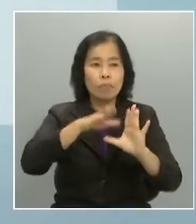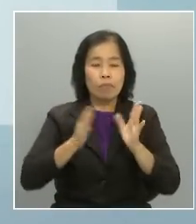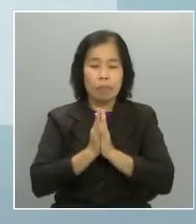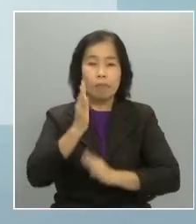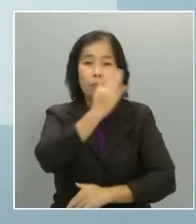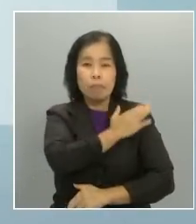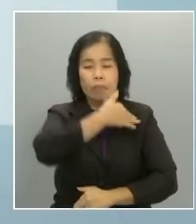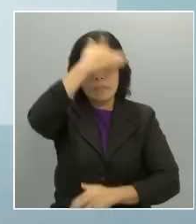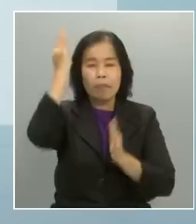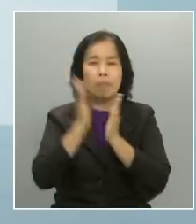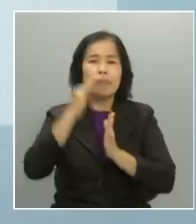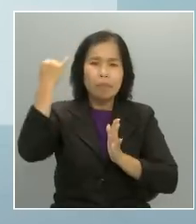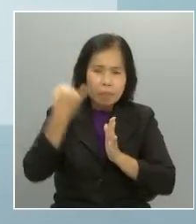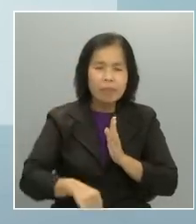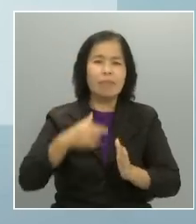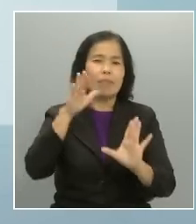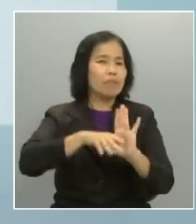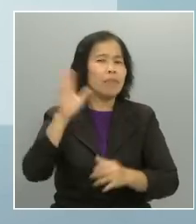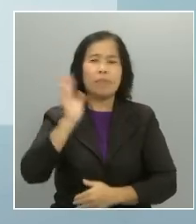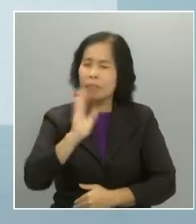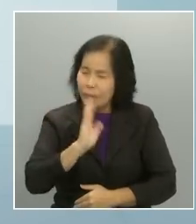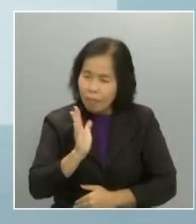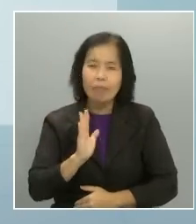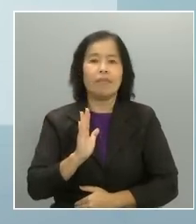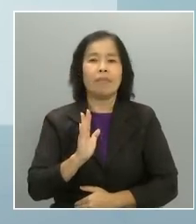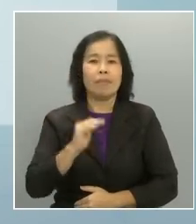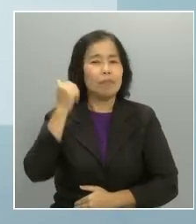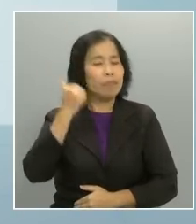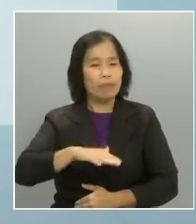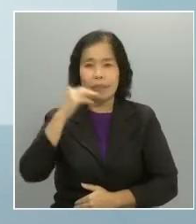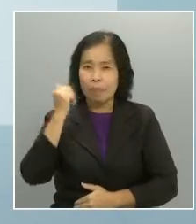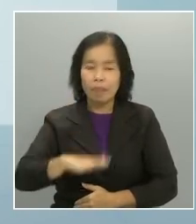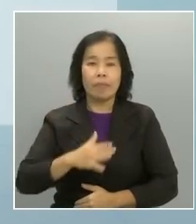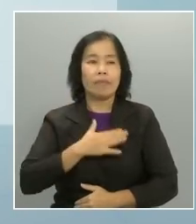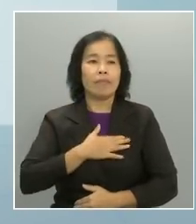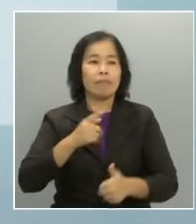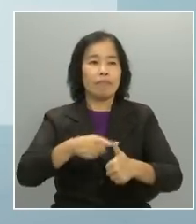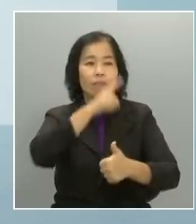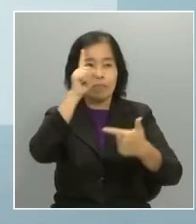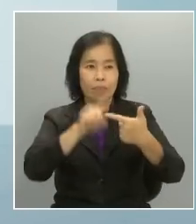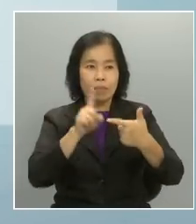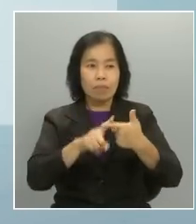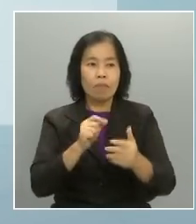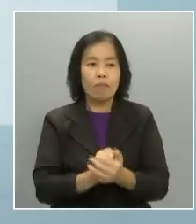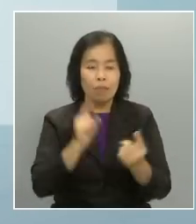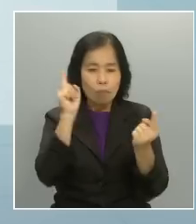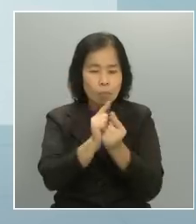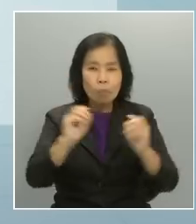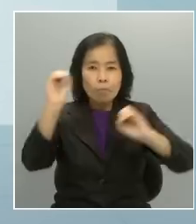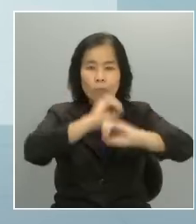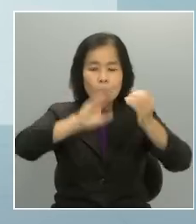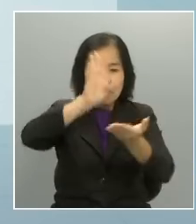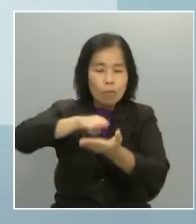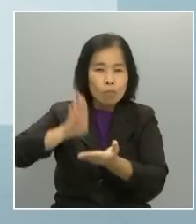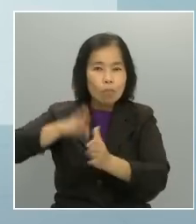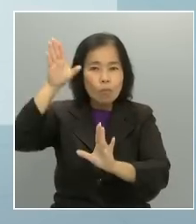สูงสันต์วันเห็นแม่ชีถ้าเป็นพระเป็นสำเร็จเป็นแม่ชีไม่ได้นะฮะแล้วอย่างข้อที่ 2ไม่พบข้อมูลของผู้ลงทะเบียน